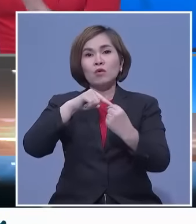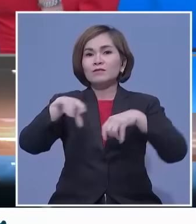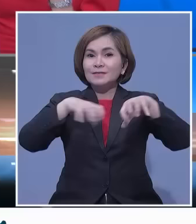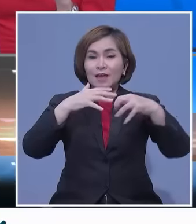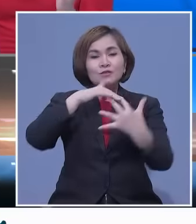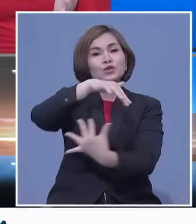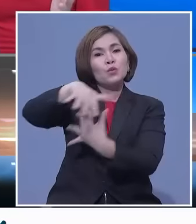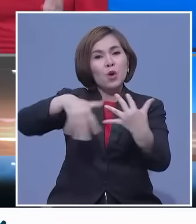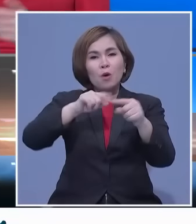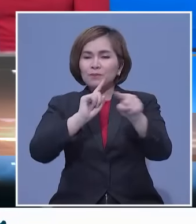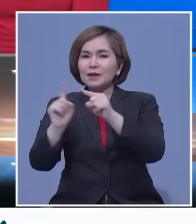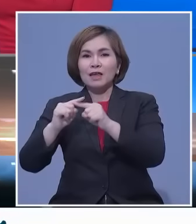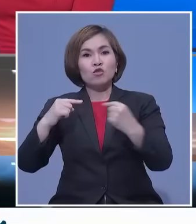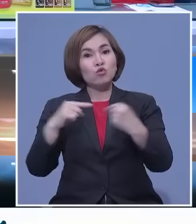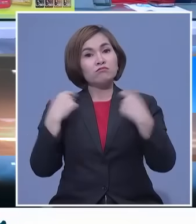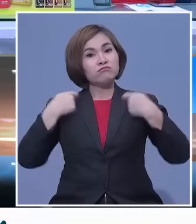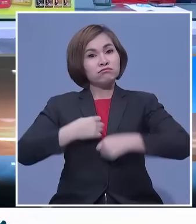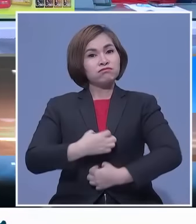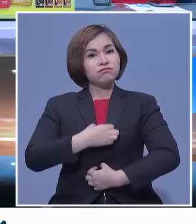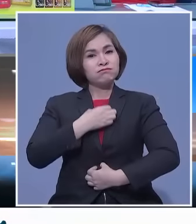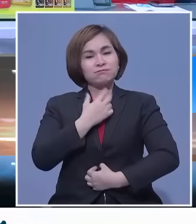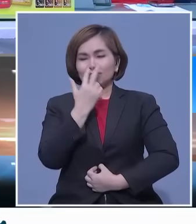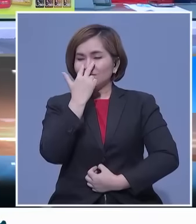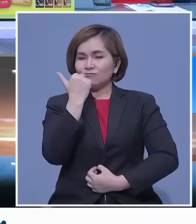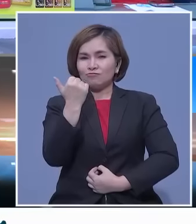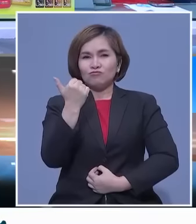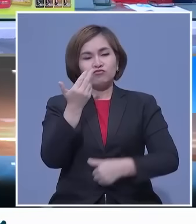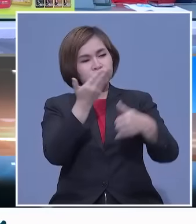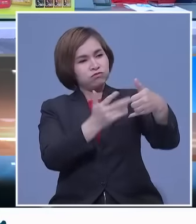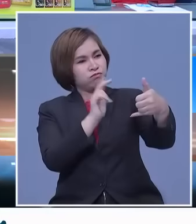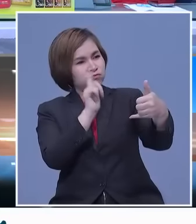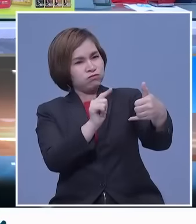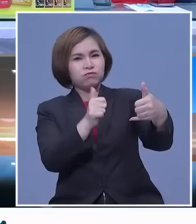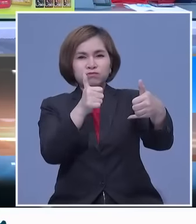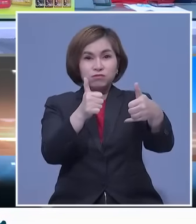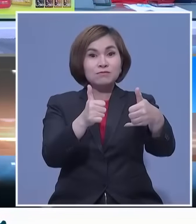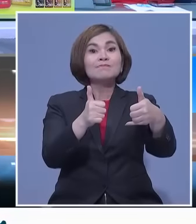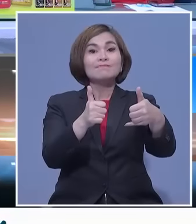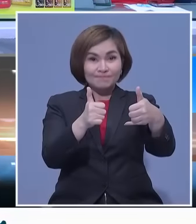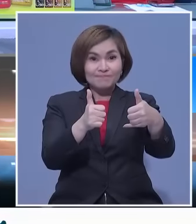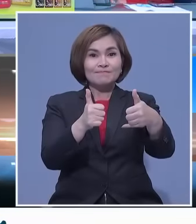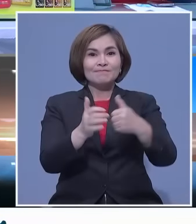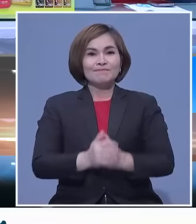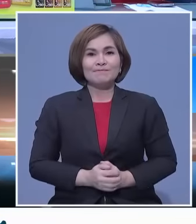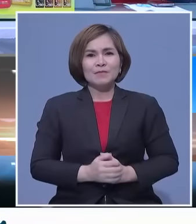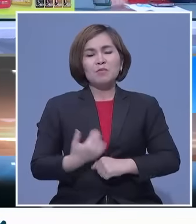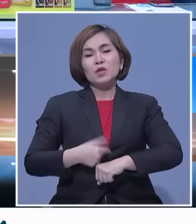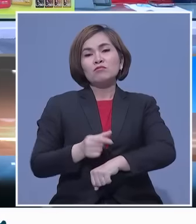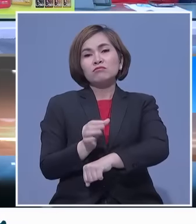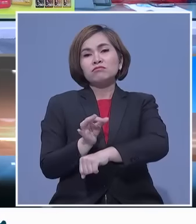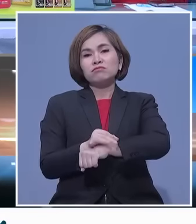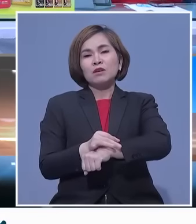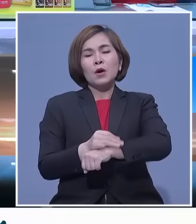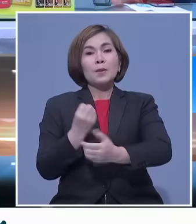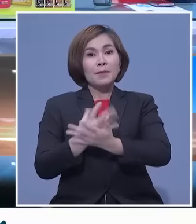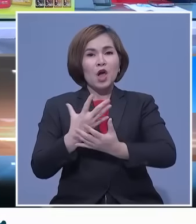ต่างๆสภาพแวดล้อมการใส่สูตรแบบเนี้ยเนี่ยดูดีแบบพี่อาร์มนะหล่อๆแบบเนี้ยเป็นบอสได้นะแล้วก็เนี่ยถือนาฬิกาแพงๆ